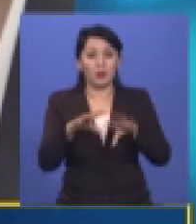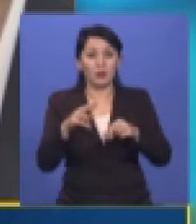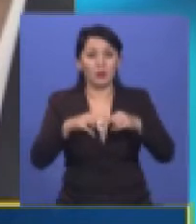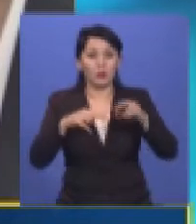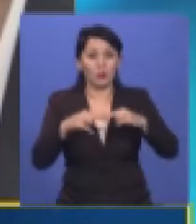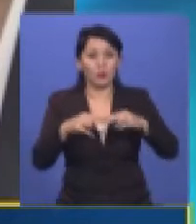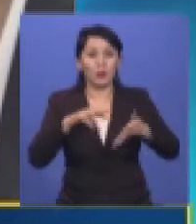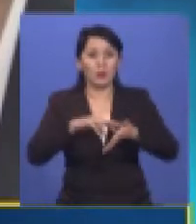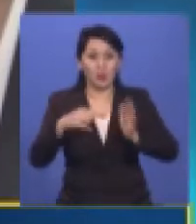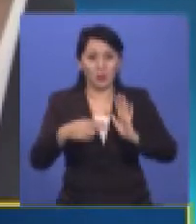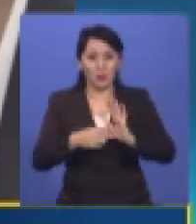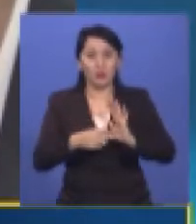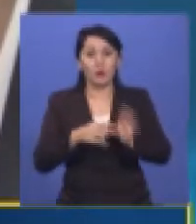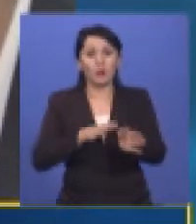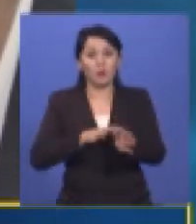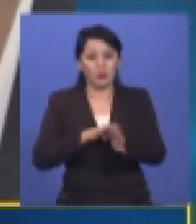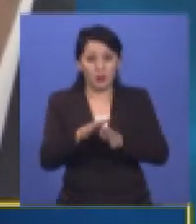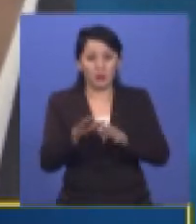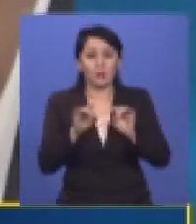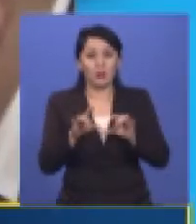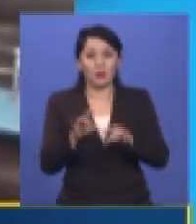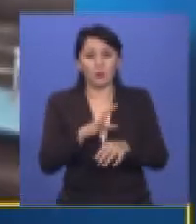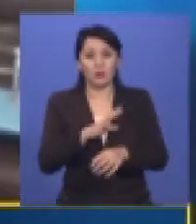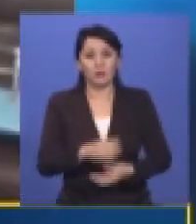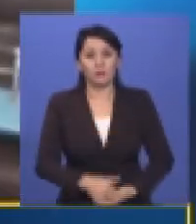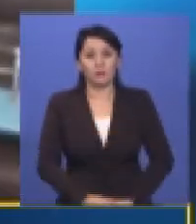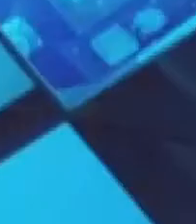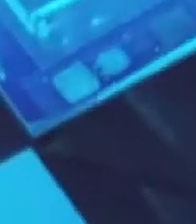баяндалды. Салу жобаларының іске асыру барысы туралы баяндалды.